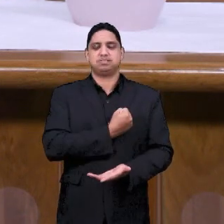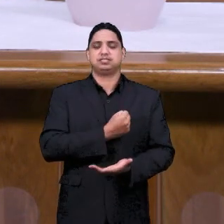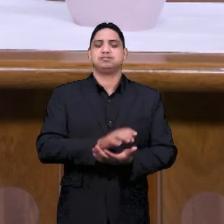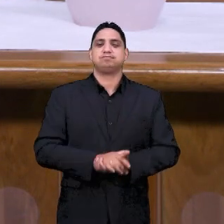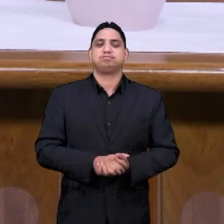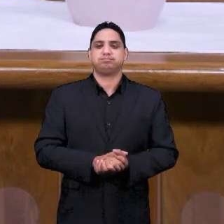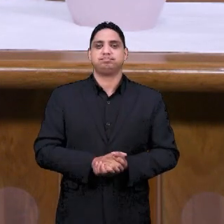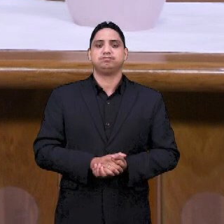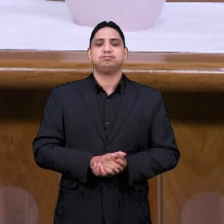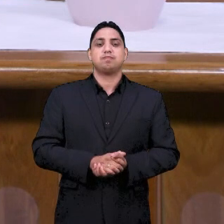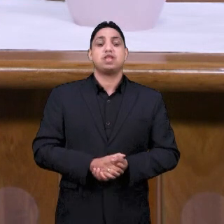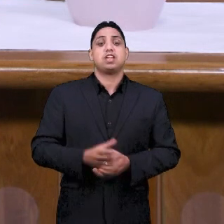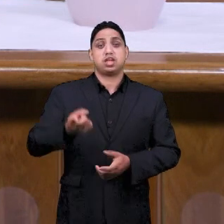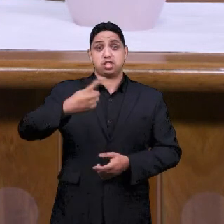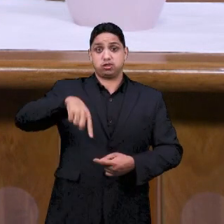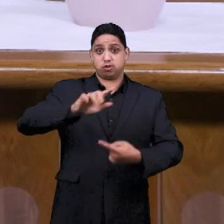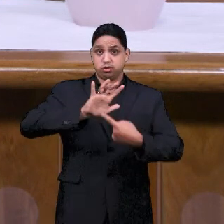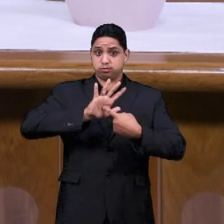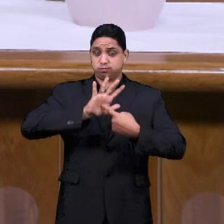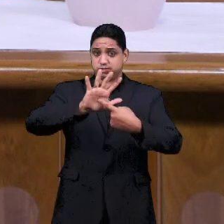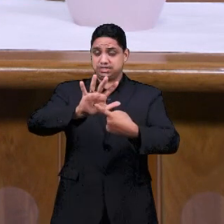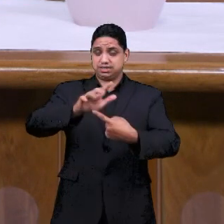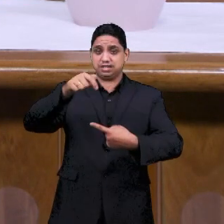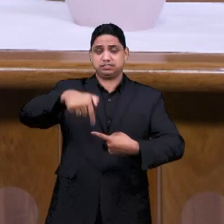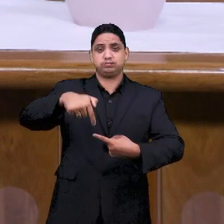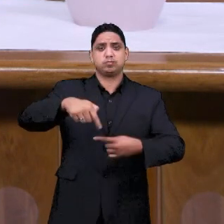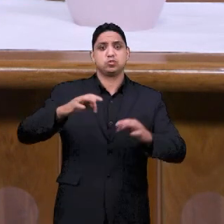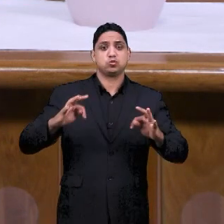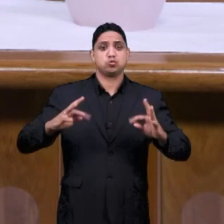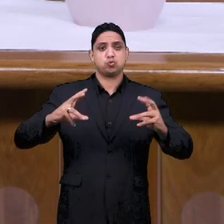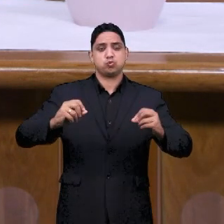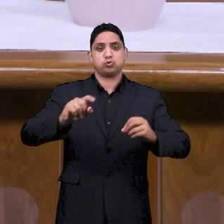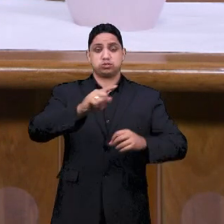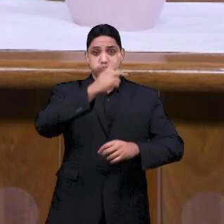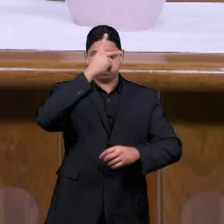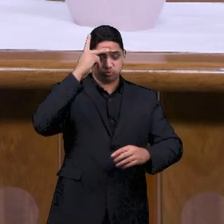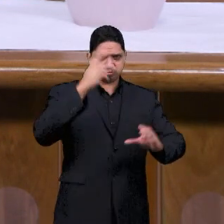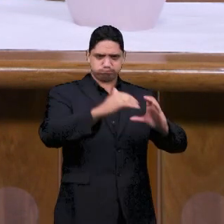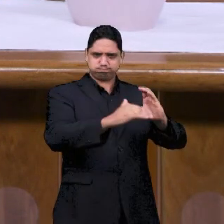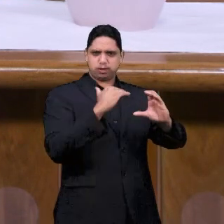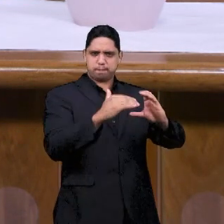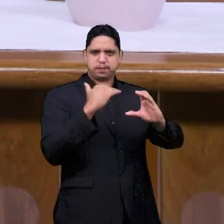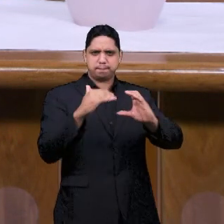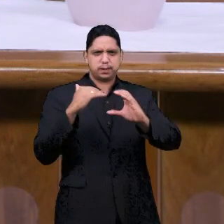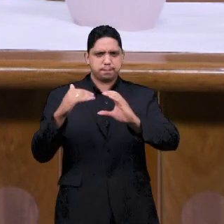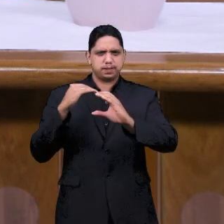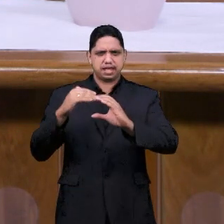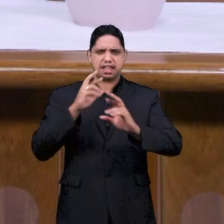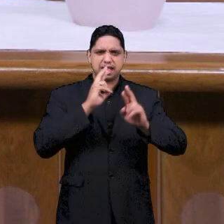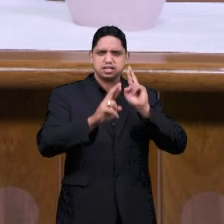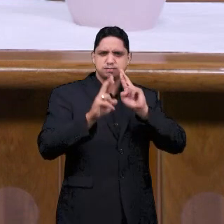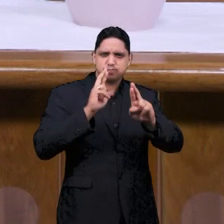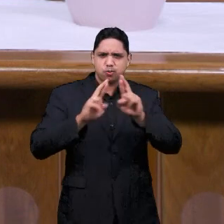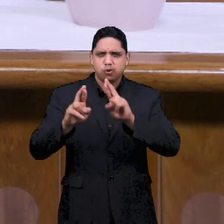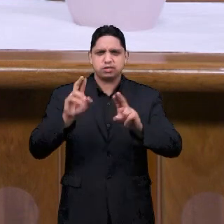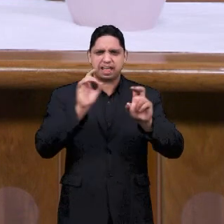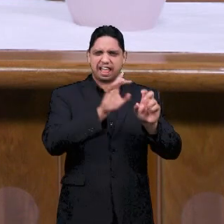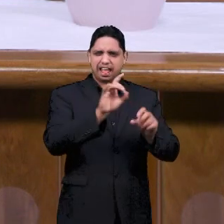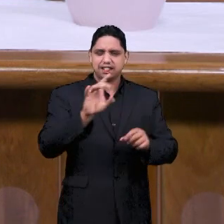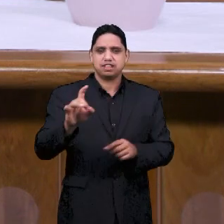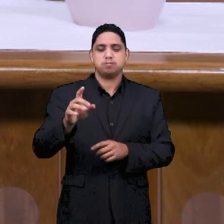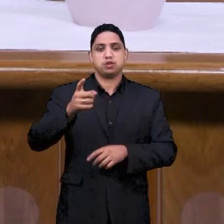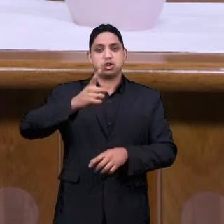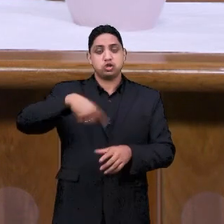allons présenter ici ceux que les frères ont envoyé, chaque vidéo, chaque réponse. Nous allons commencer par notre